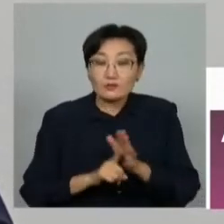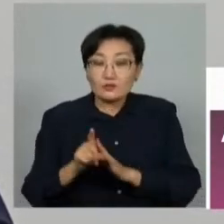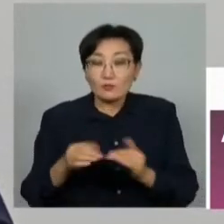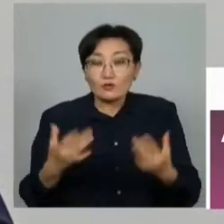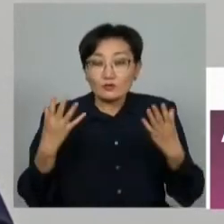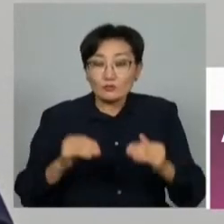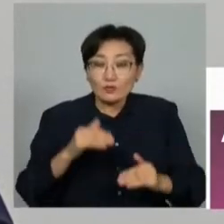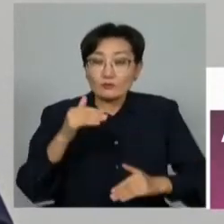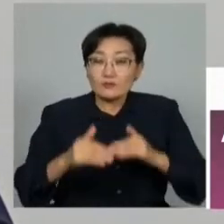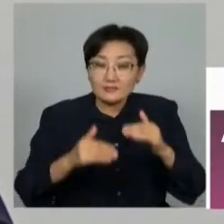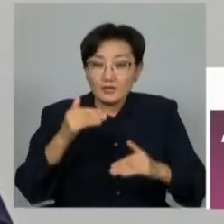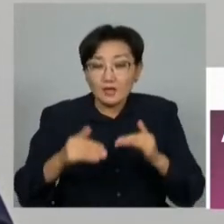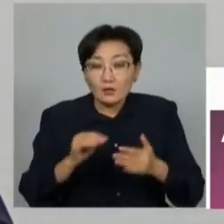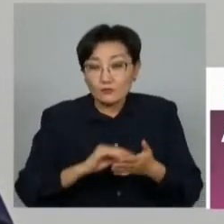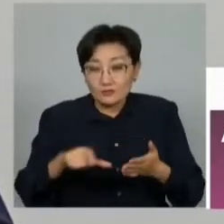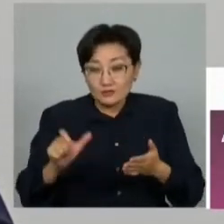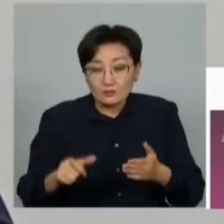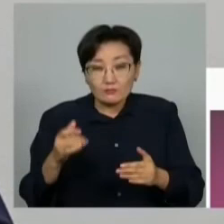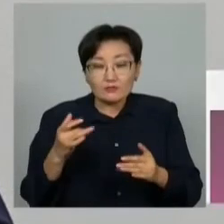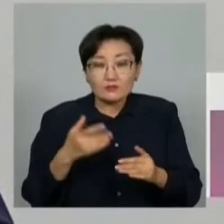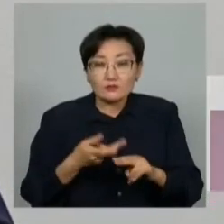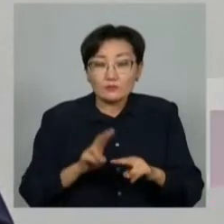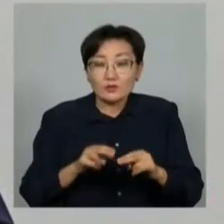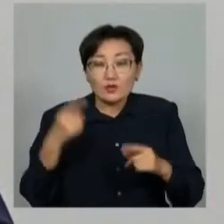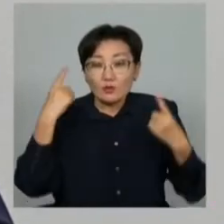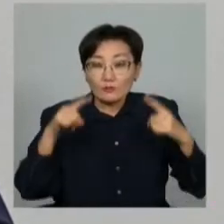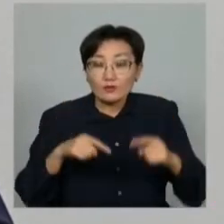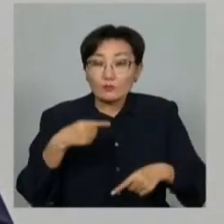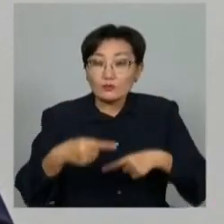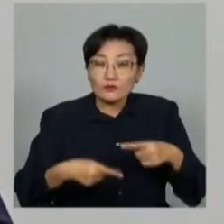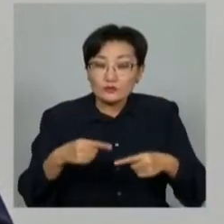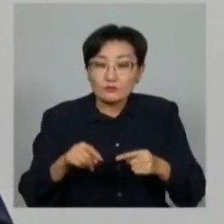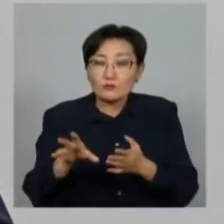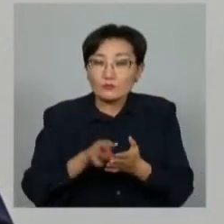бүгінде биігін бағындырған қаламгер. Оның әрісі, шығармашылығы өскелең ұрпаққа үлгі өнеге.